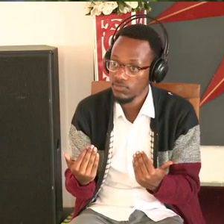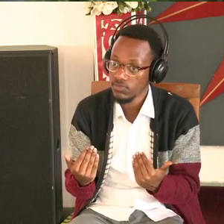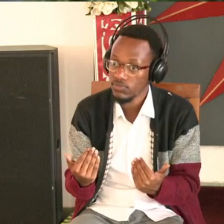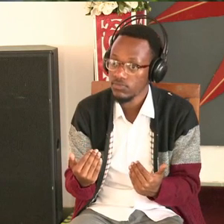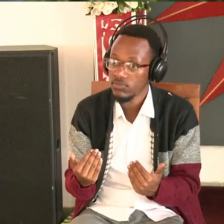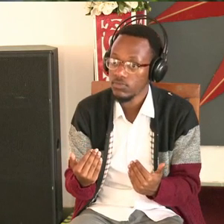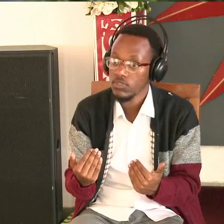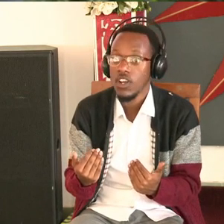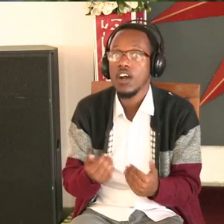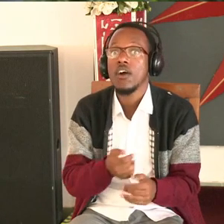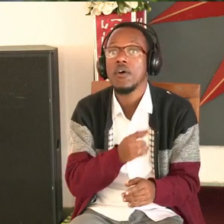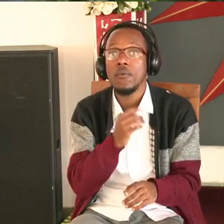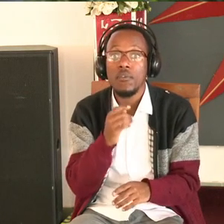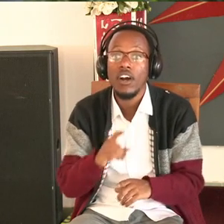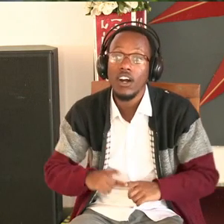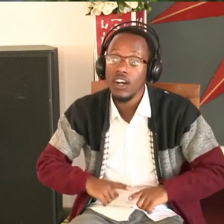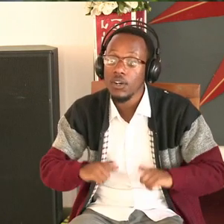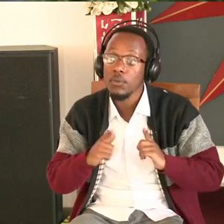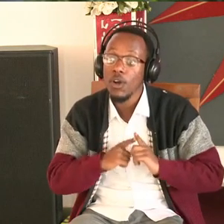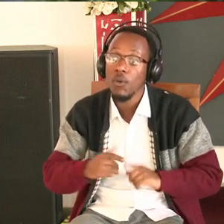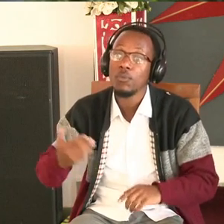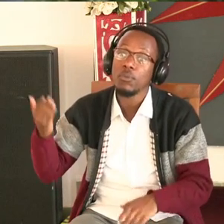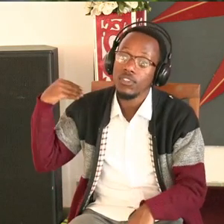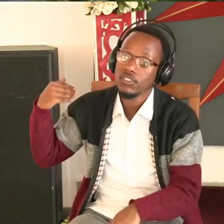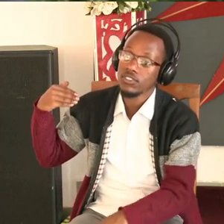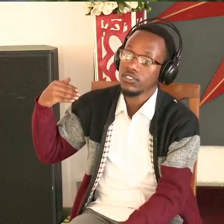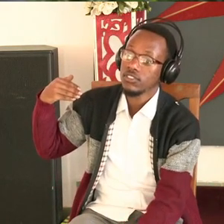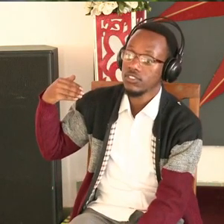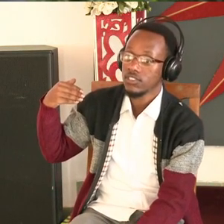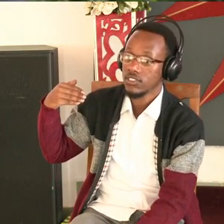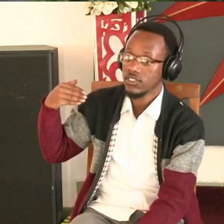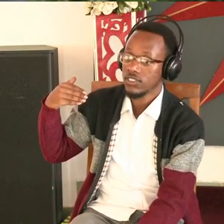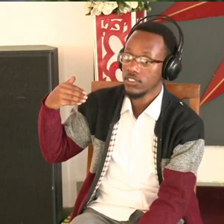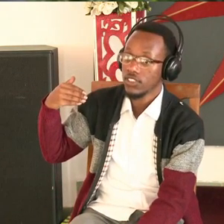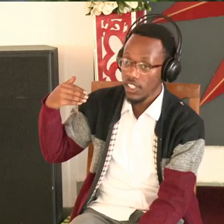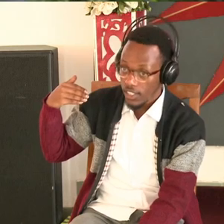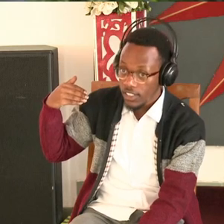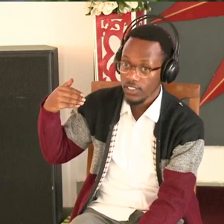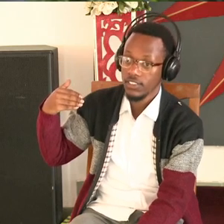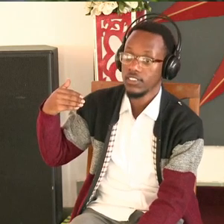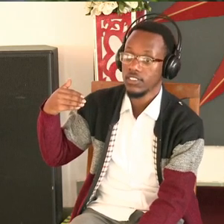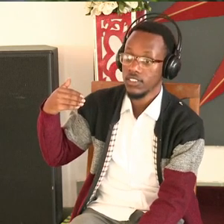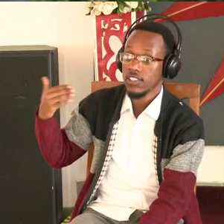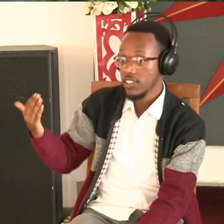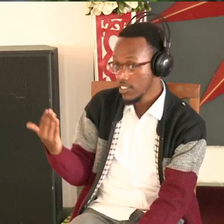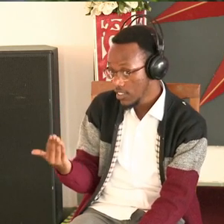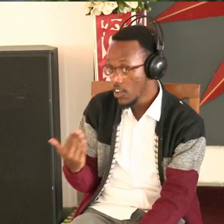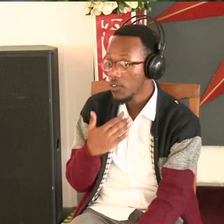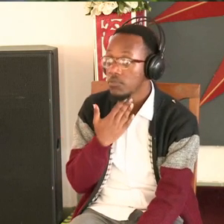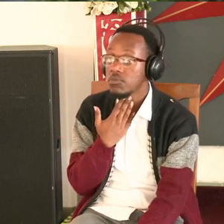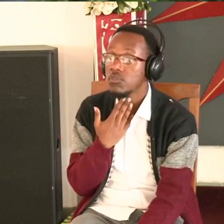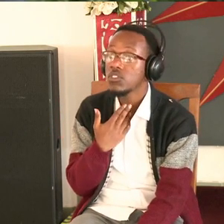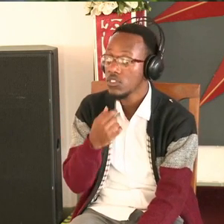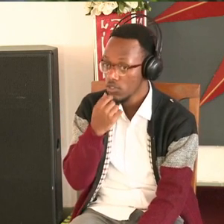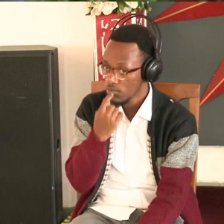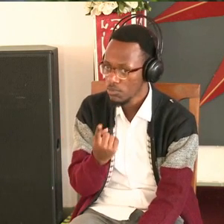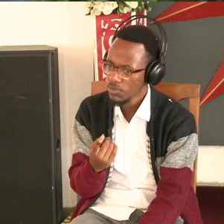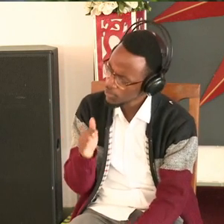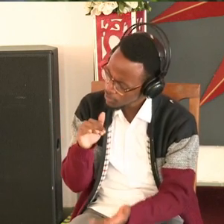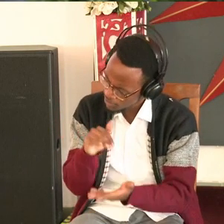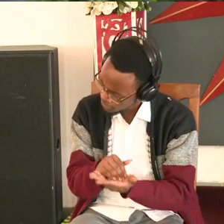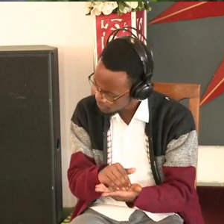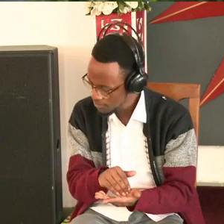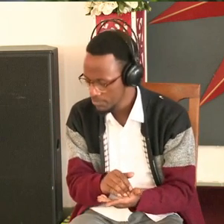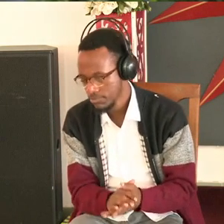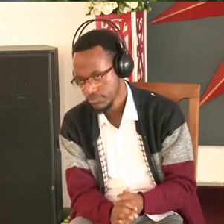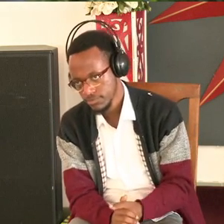le passé. Abari kubaho mu gihe cyashize. Et je voudrais pouvoir. Kandi ndashaka rwose. Ndashaka rwose